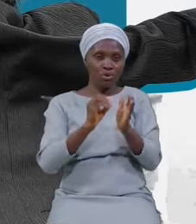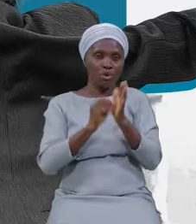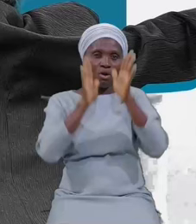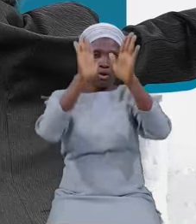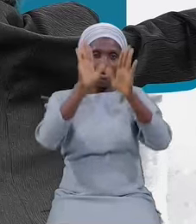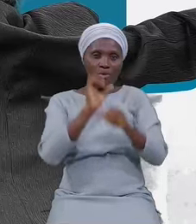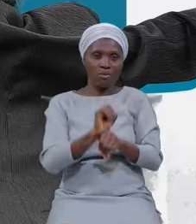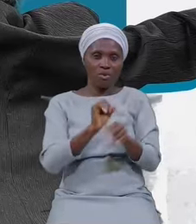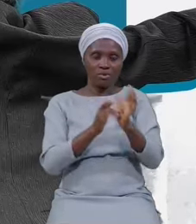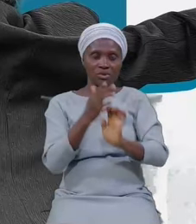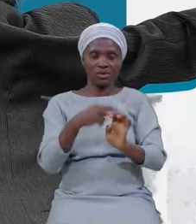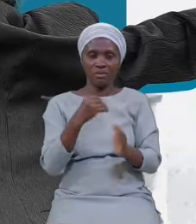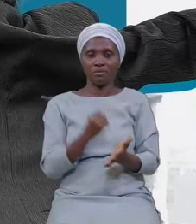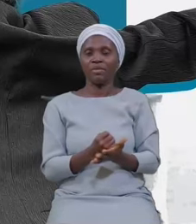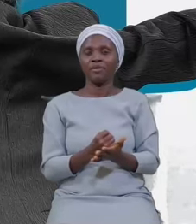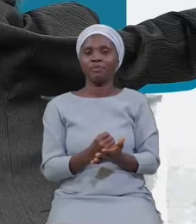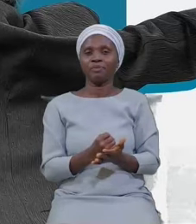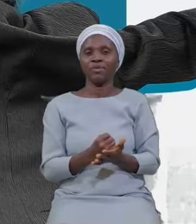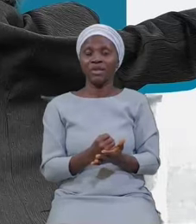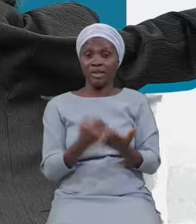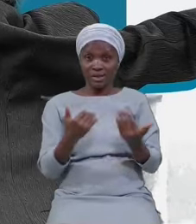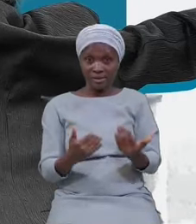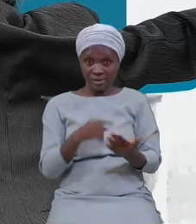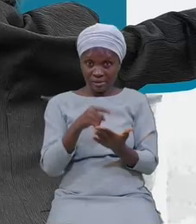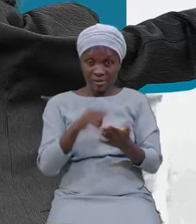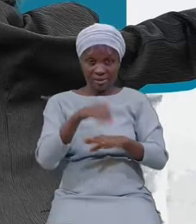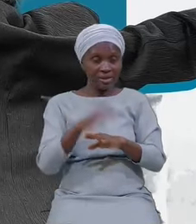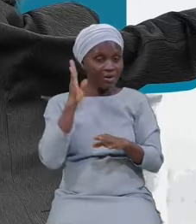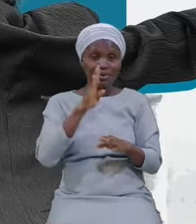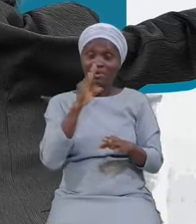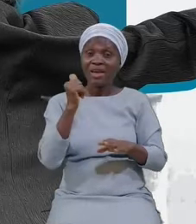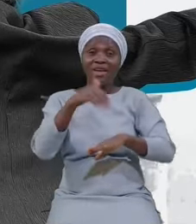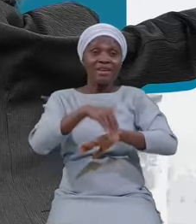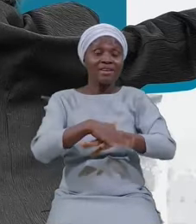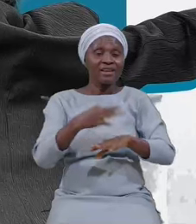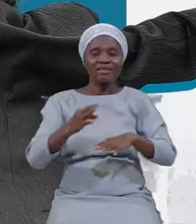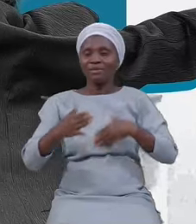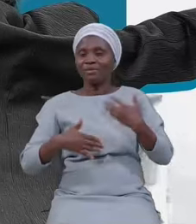Ce sera une nuit de réjouissance. Alors prépare-toi.